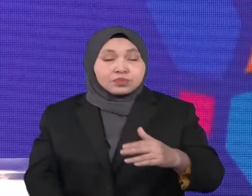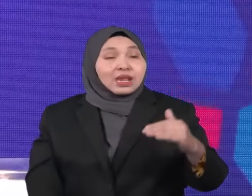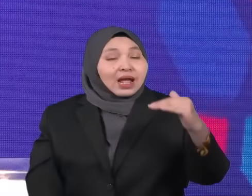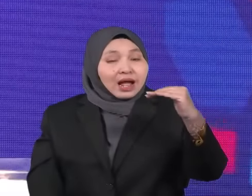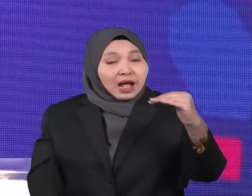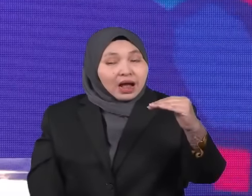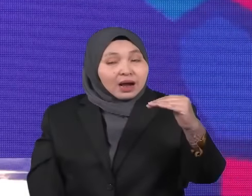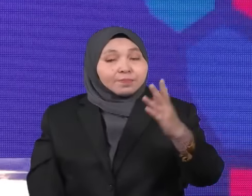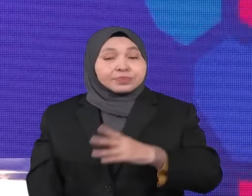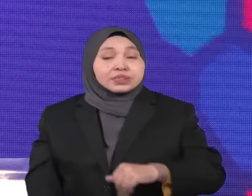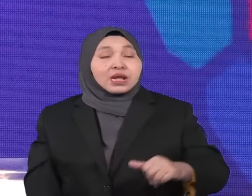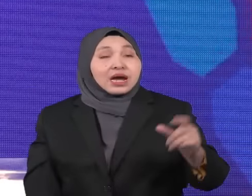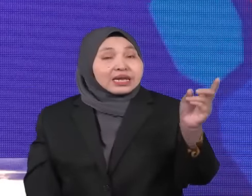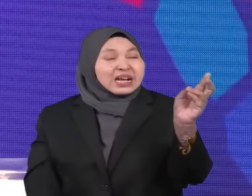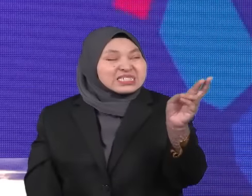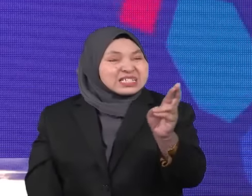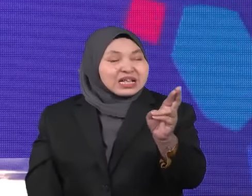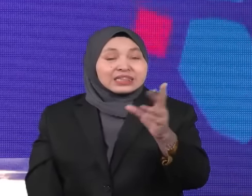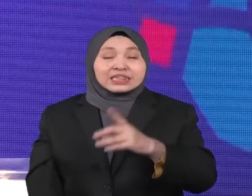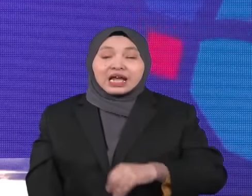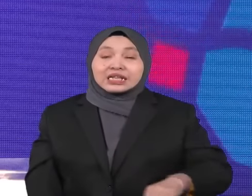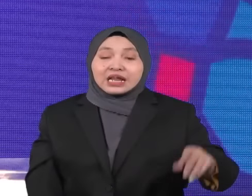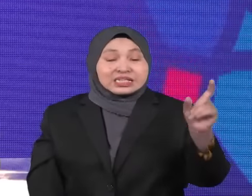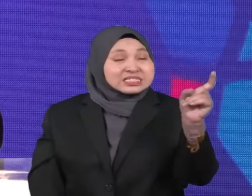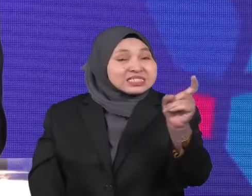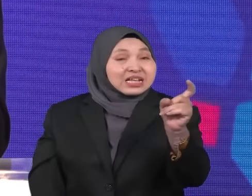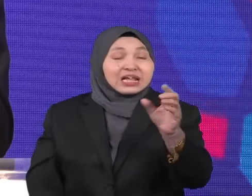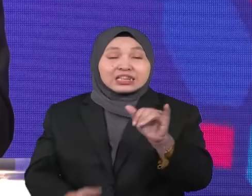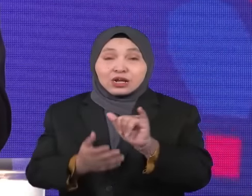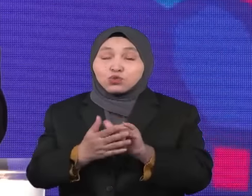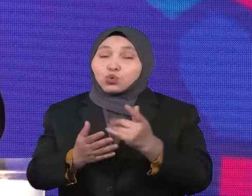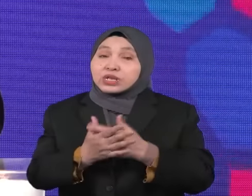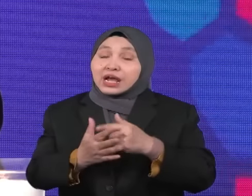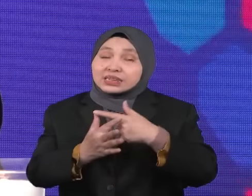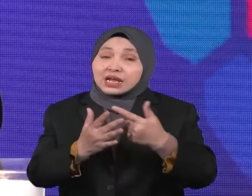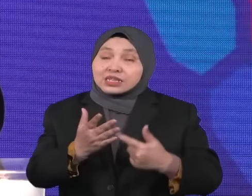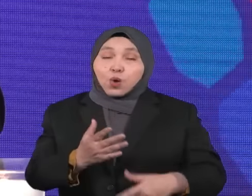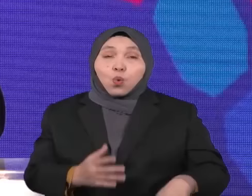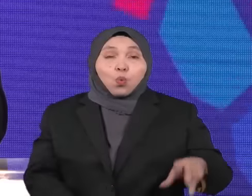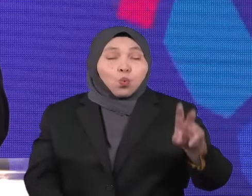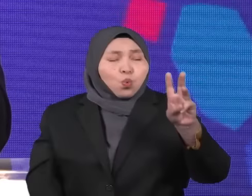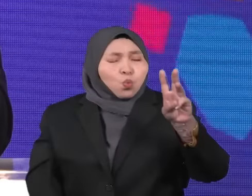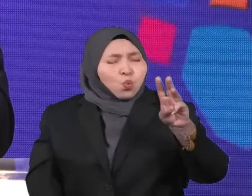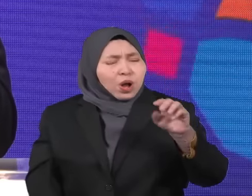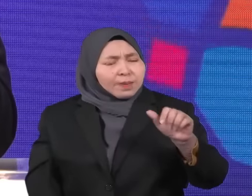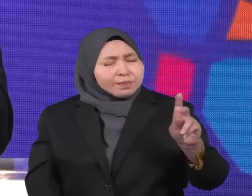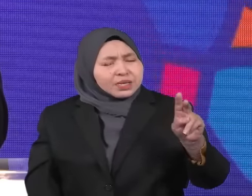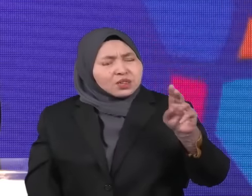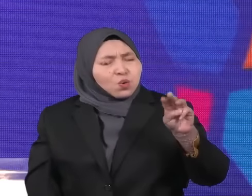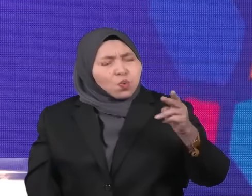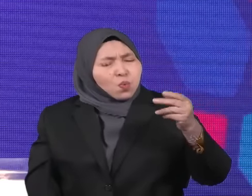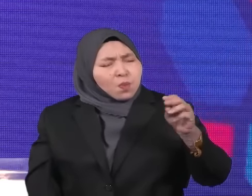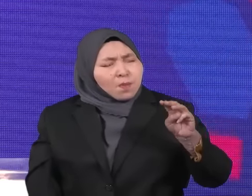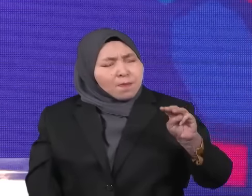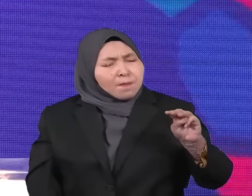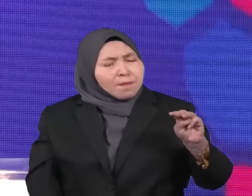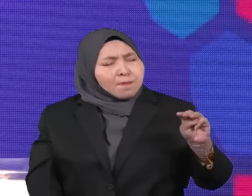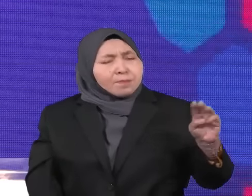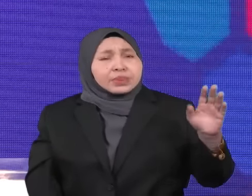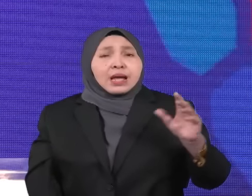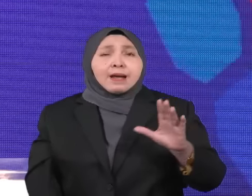dhal, dan juga dengung-dengung yang ada dalam ayat yang ke-201, antaranya wa minhum, kan, dengung kat situ,